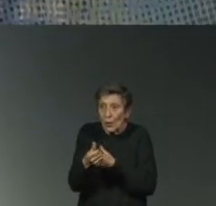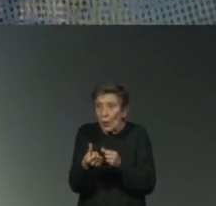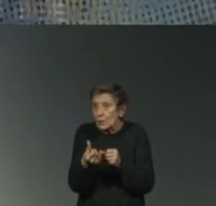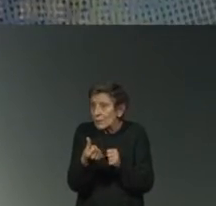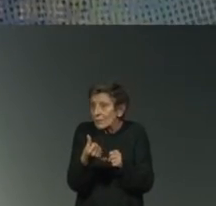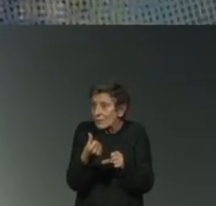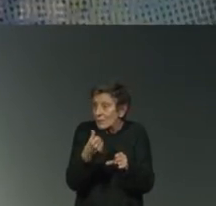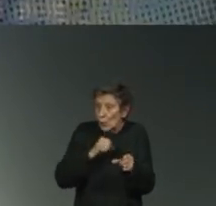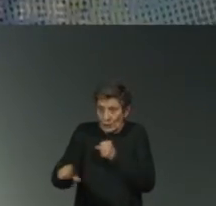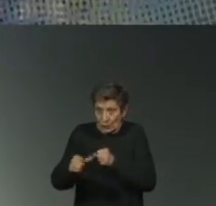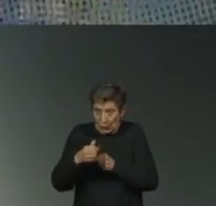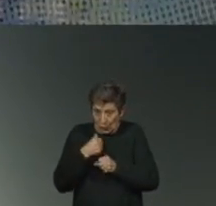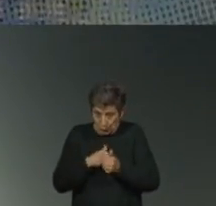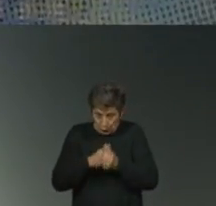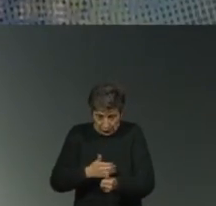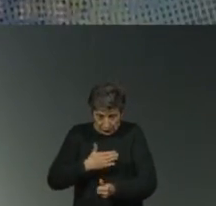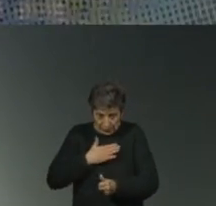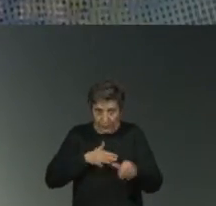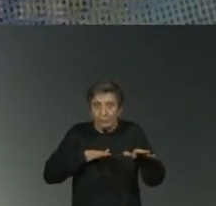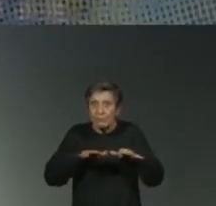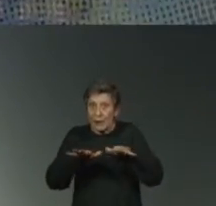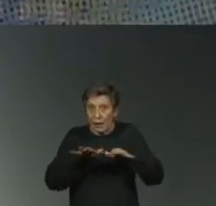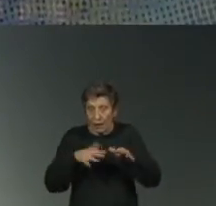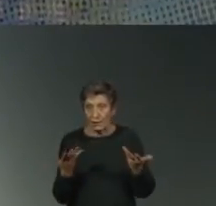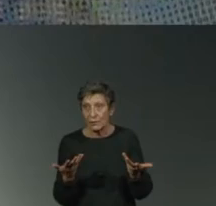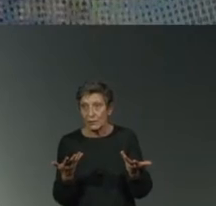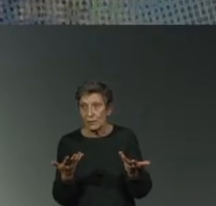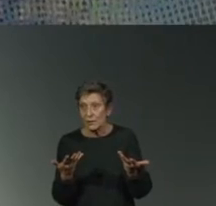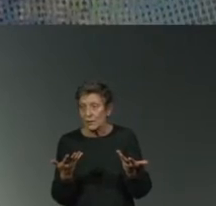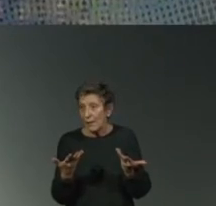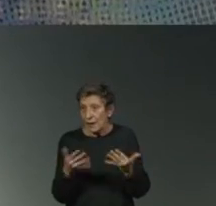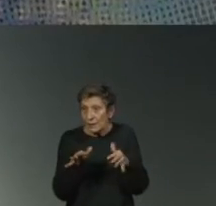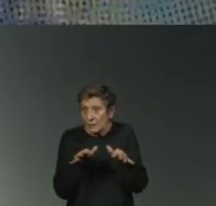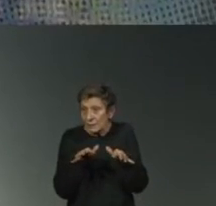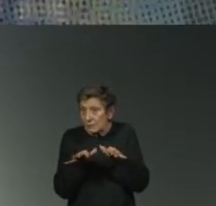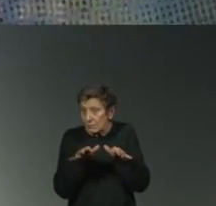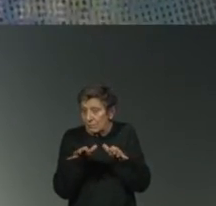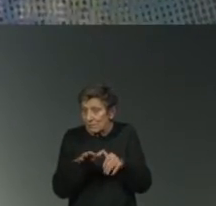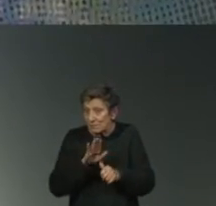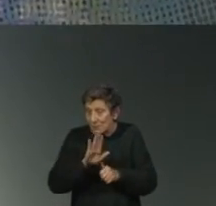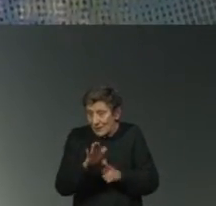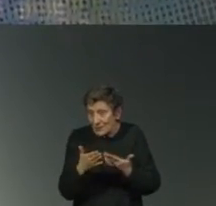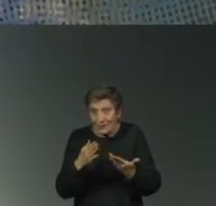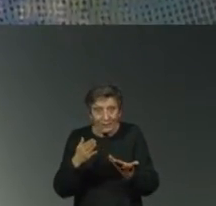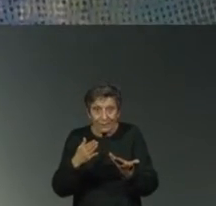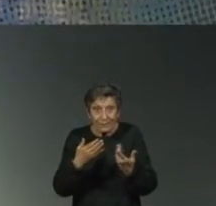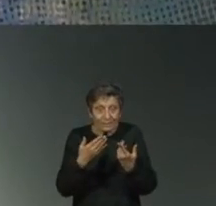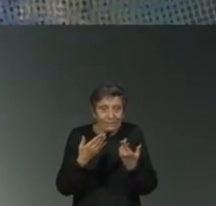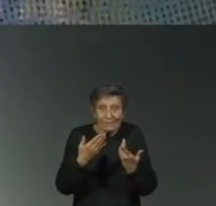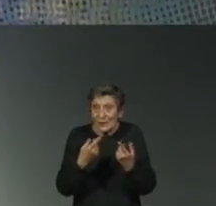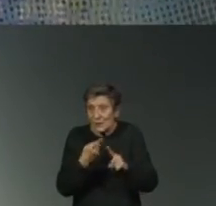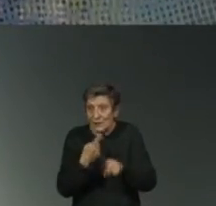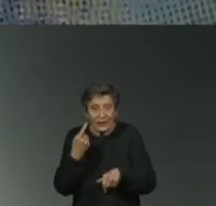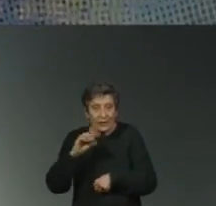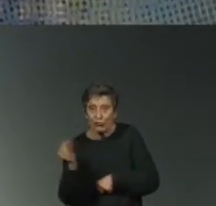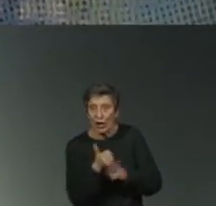n'appartient qu'à moi et qui, à chaque fois, est spécifique à chaque livre que j'écris. Et donc...